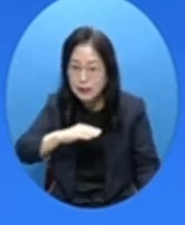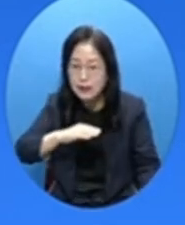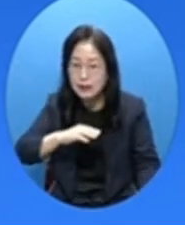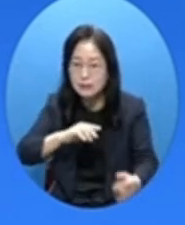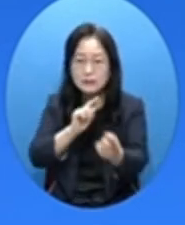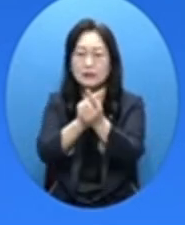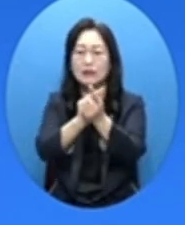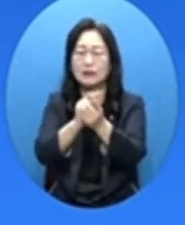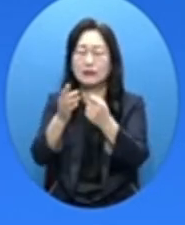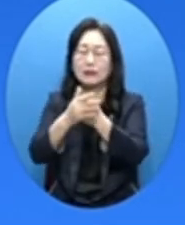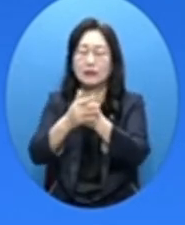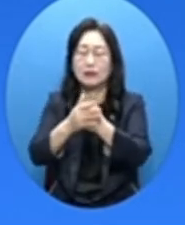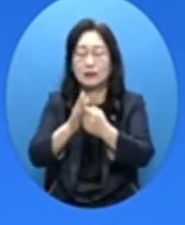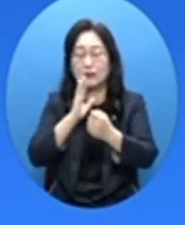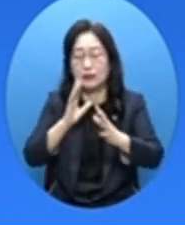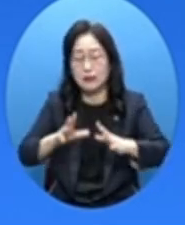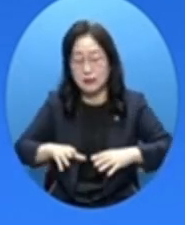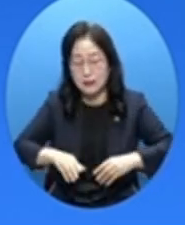하루하루